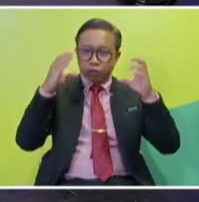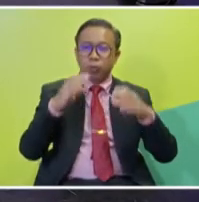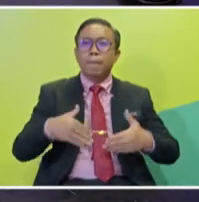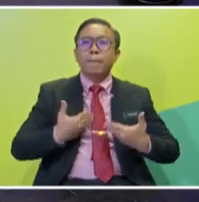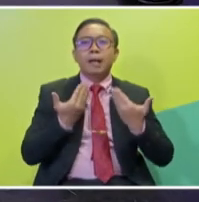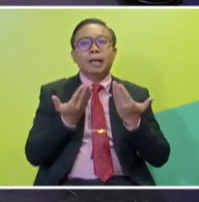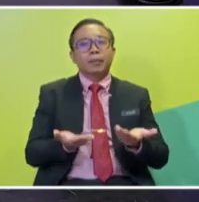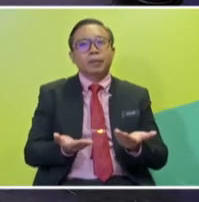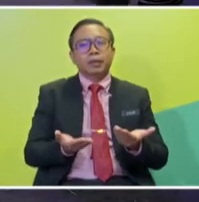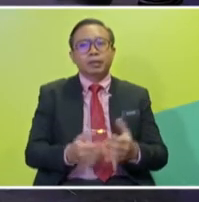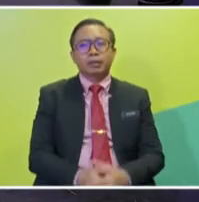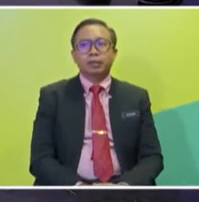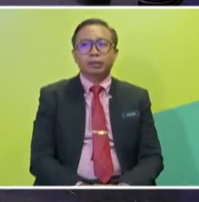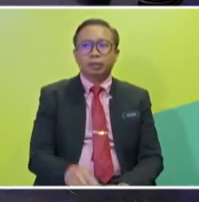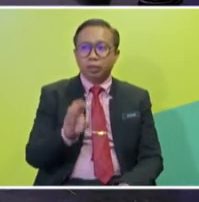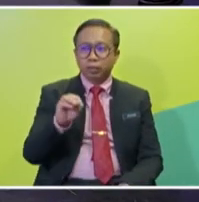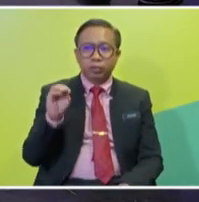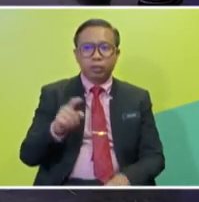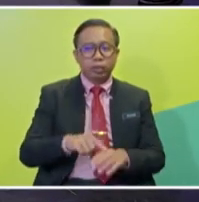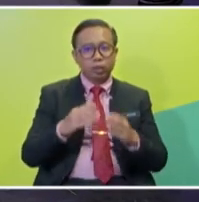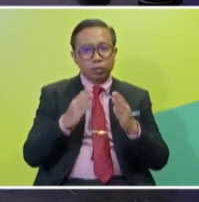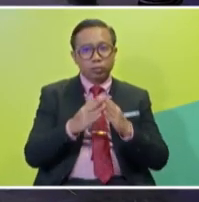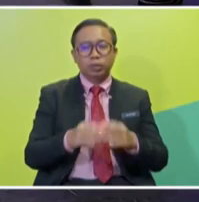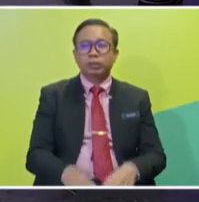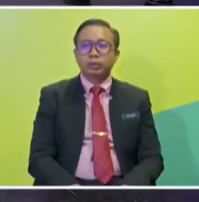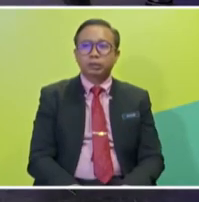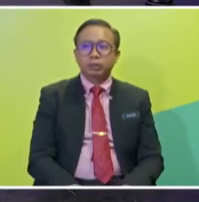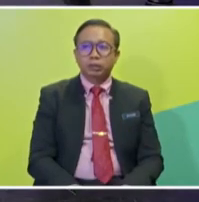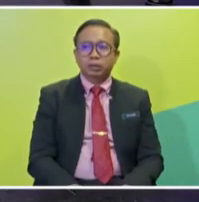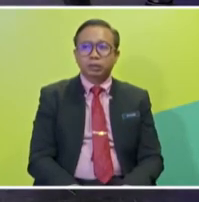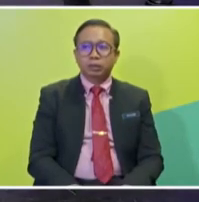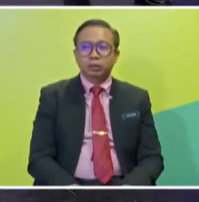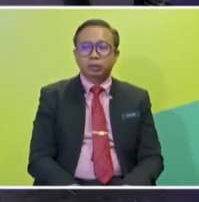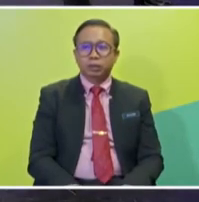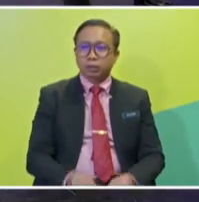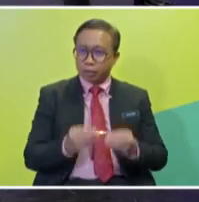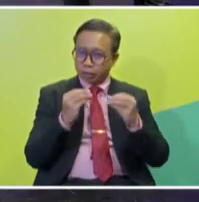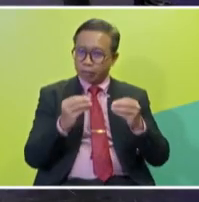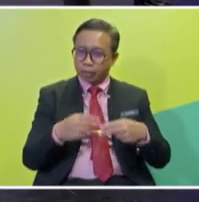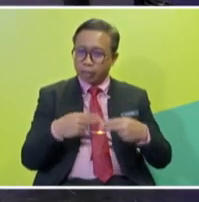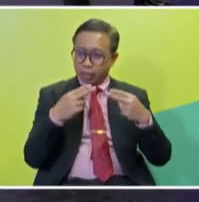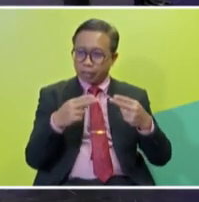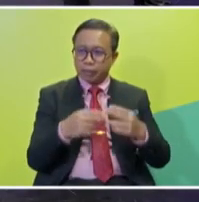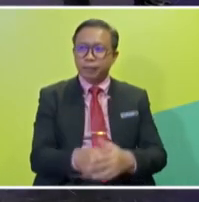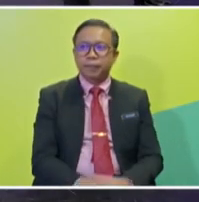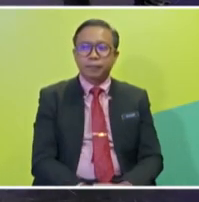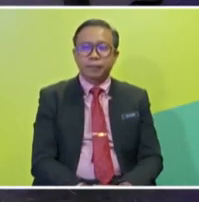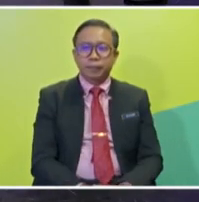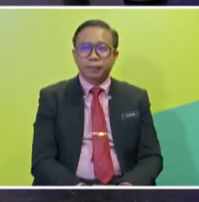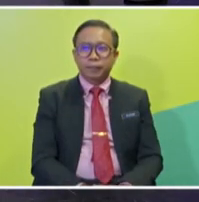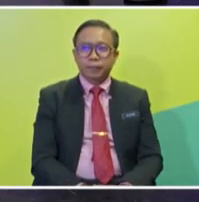Bagaimanakah prestasi murid-muri di rumah dan juga Kris untuk kawan bagi hadiah tadi